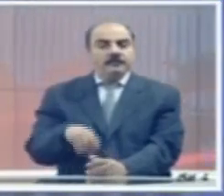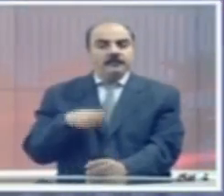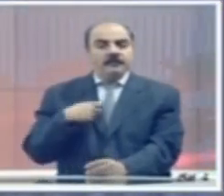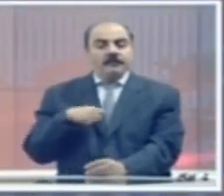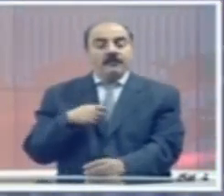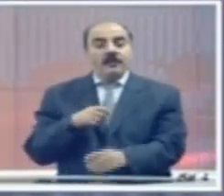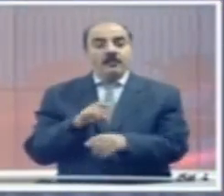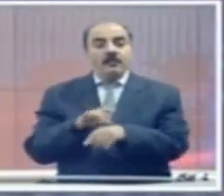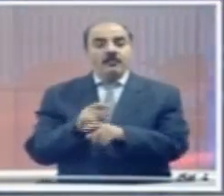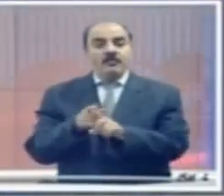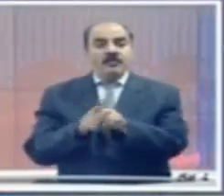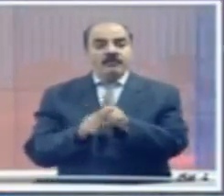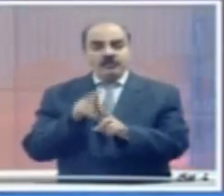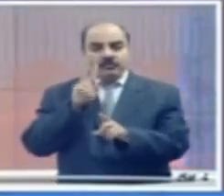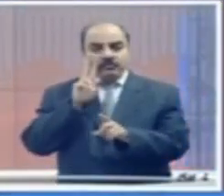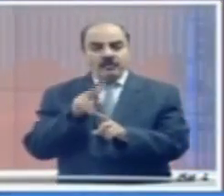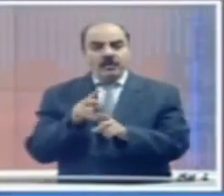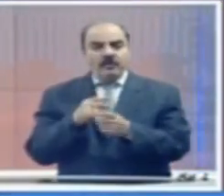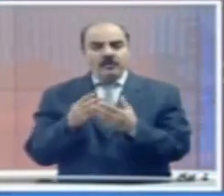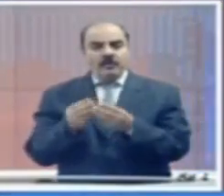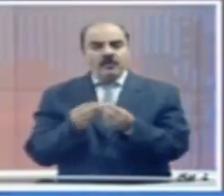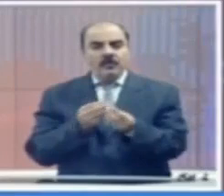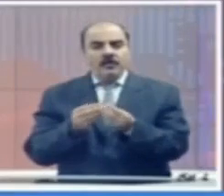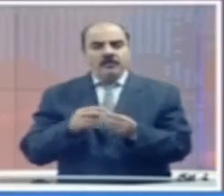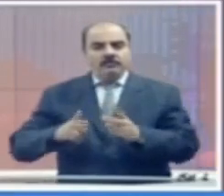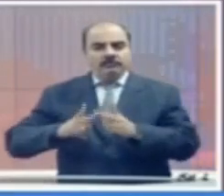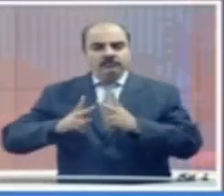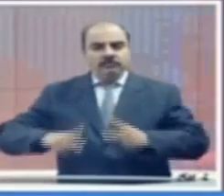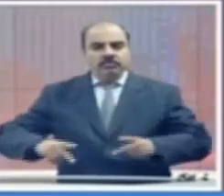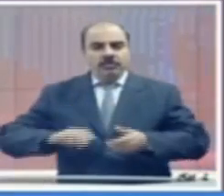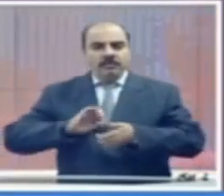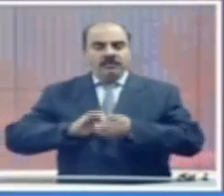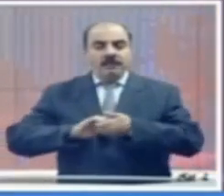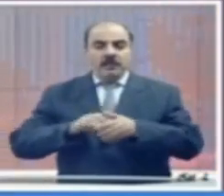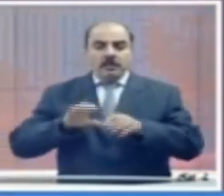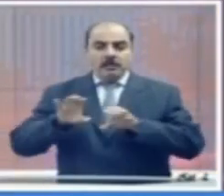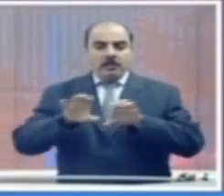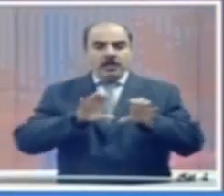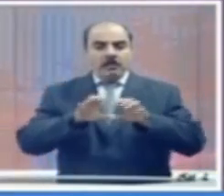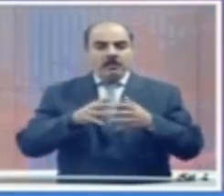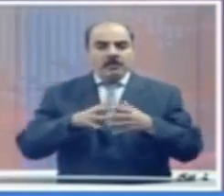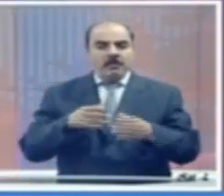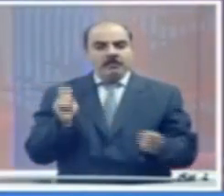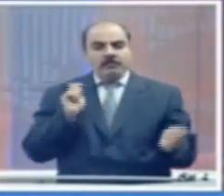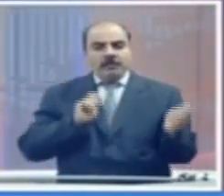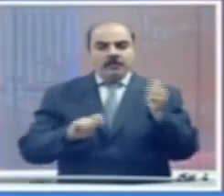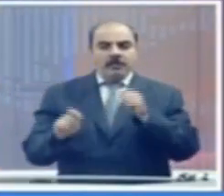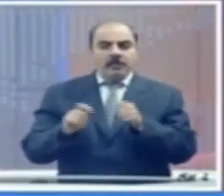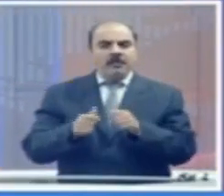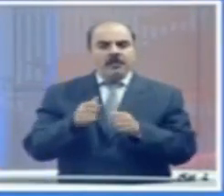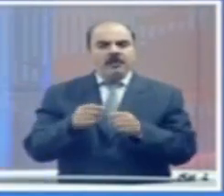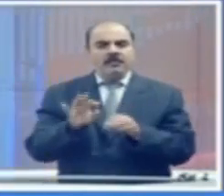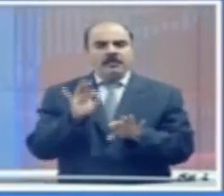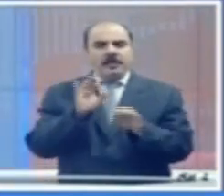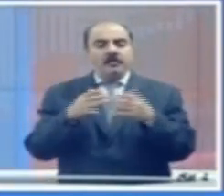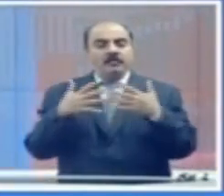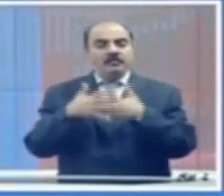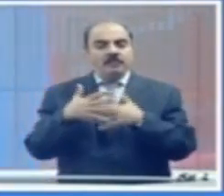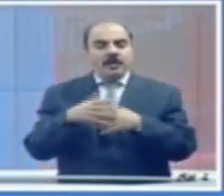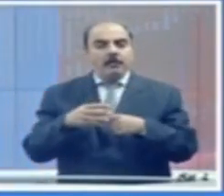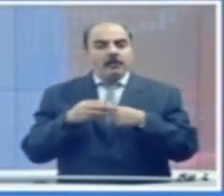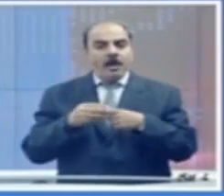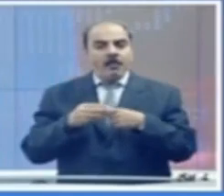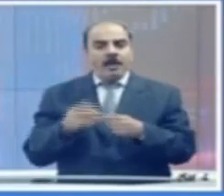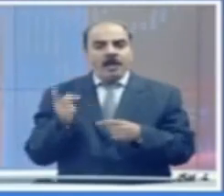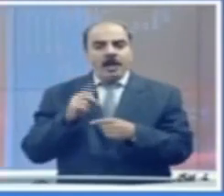شهد الدكتور مصطفى مدبولي رئيس الوزراء مراسم توقيع عدد من الاتفاقيات بين الهيئة العامة للتنمية الصناعية